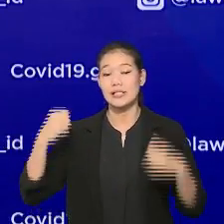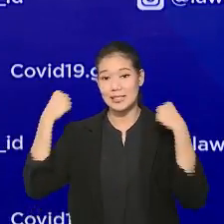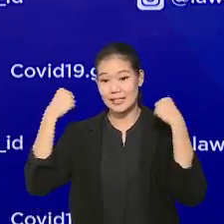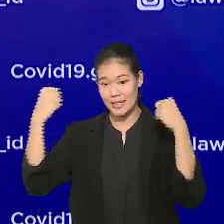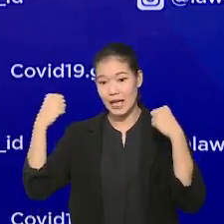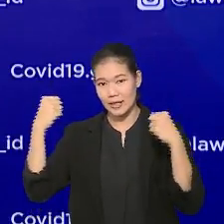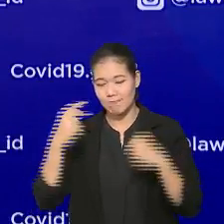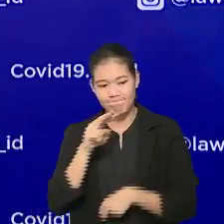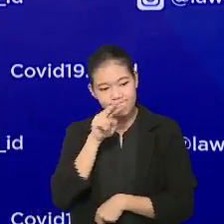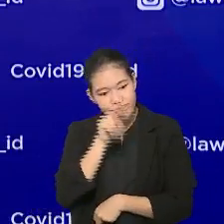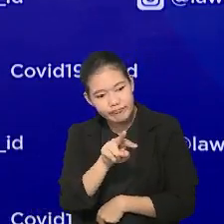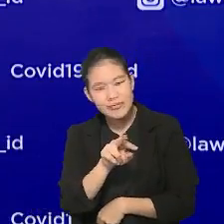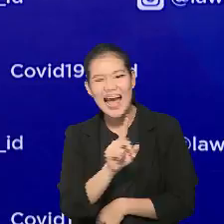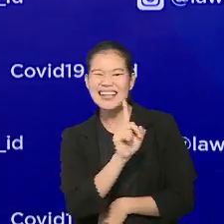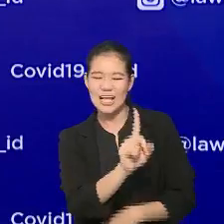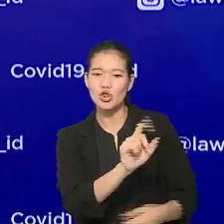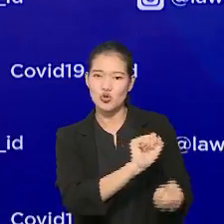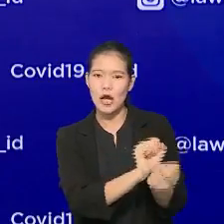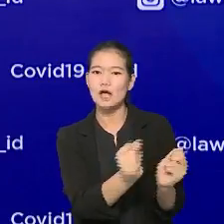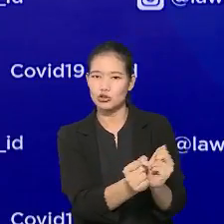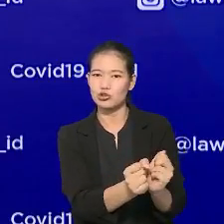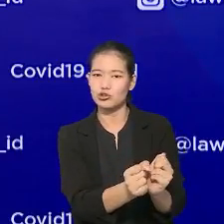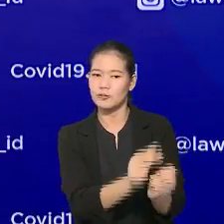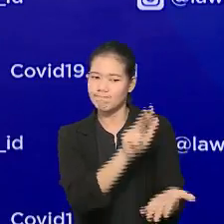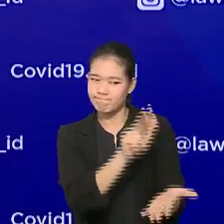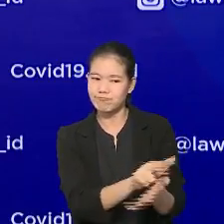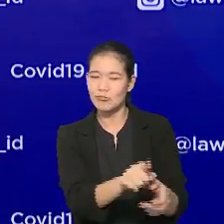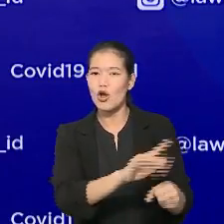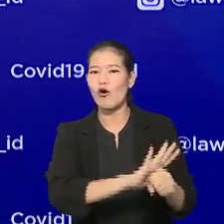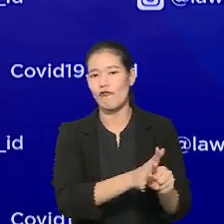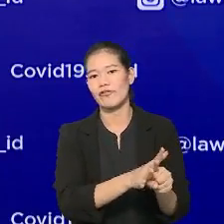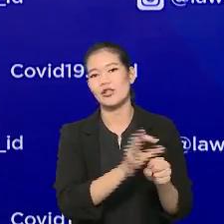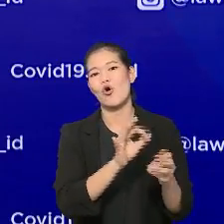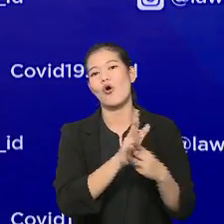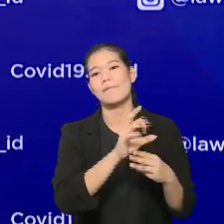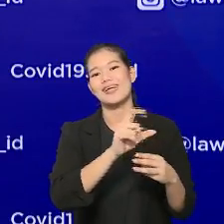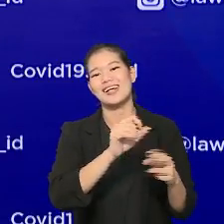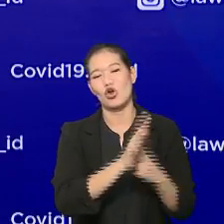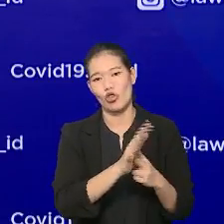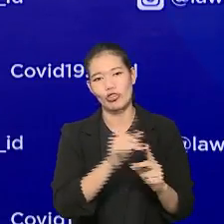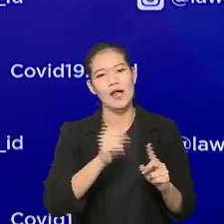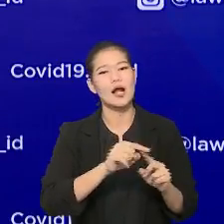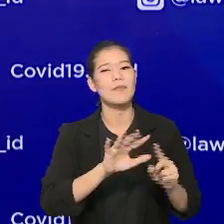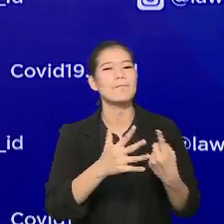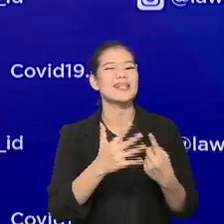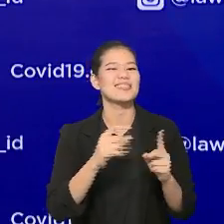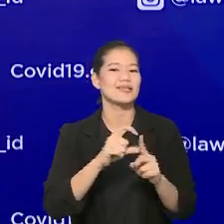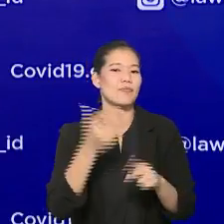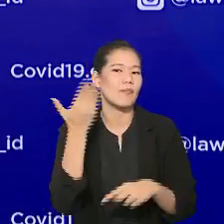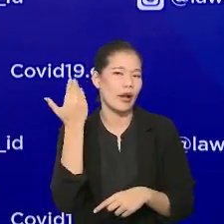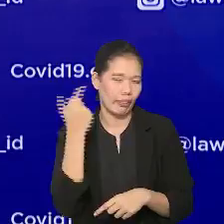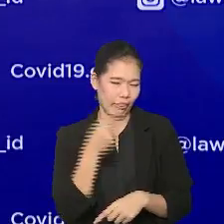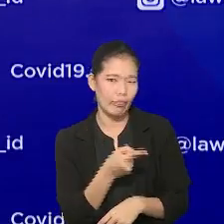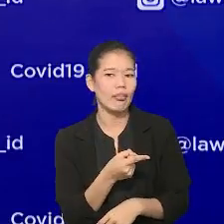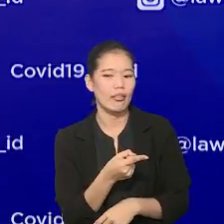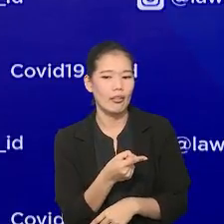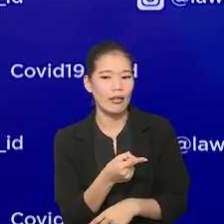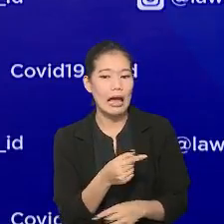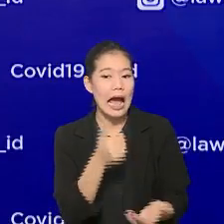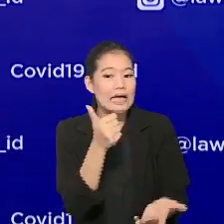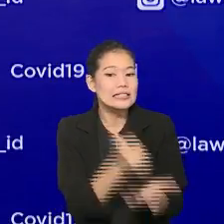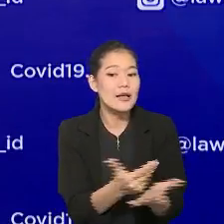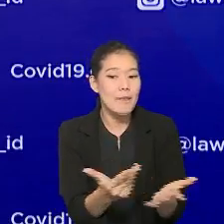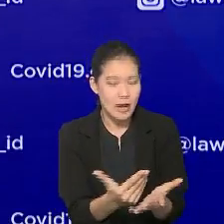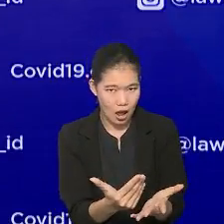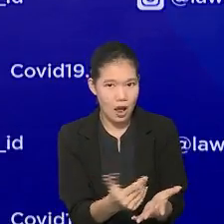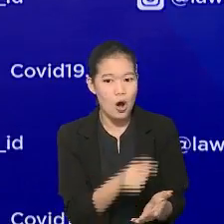Kesehatan mendeteksi satu kasus konfirmasi varian Omikron pada tanggal 15 Desember kemarin yang berasal dari